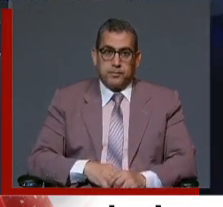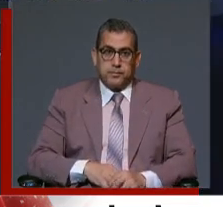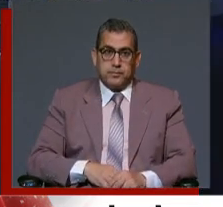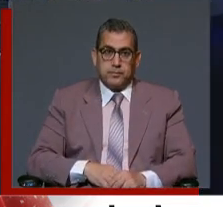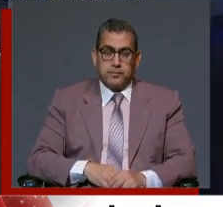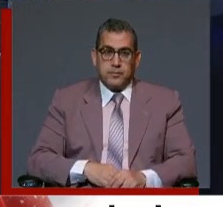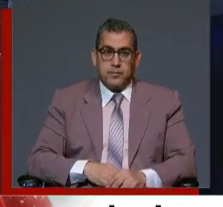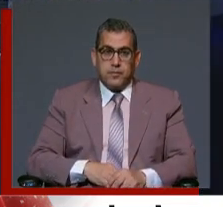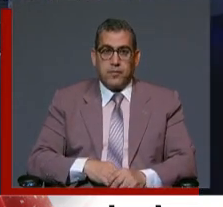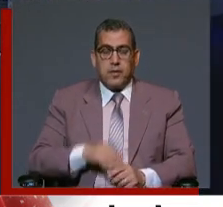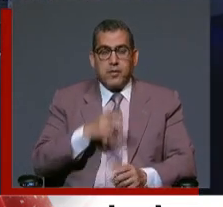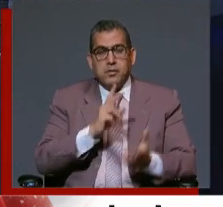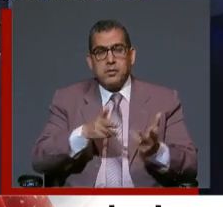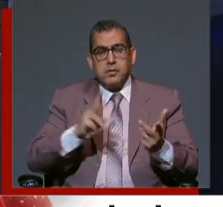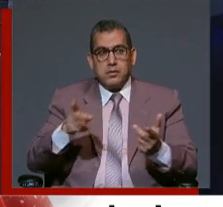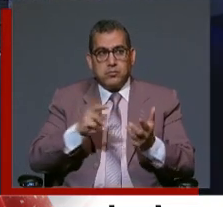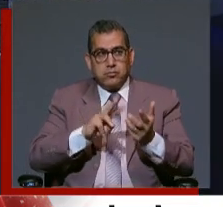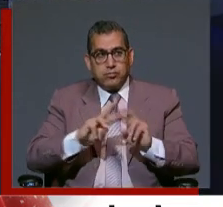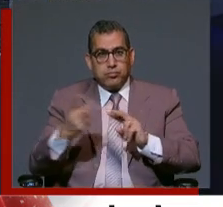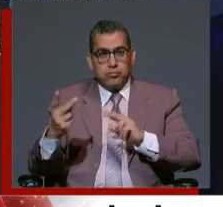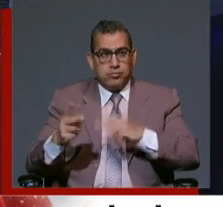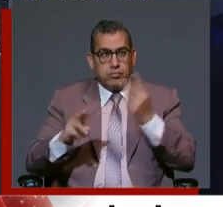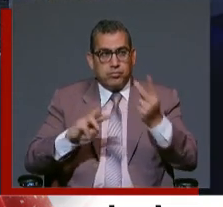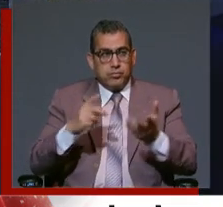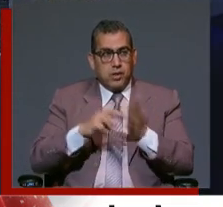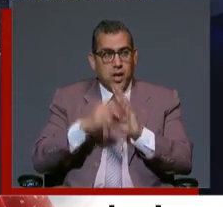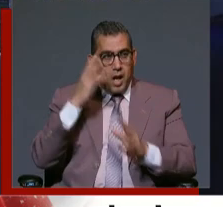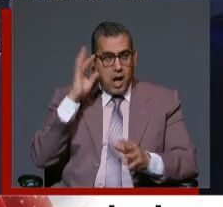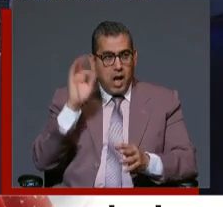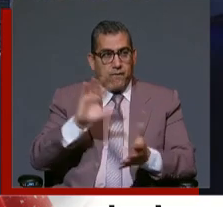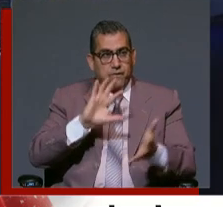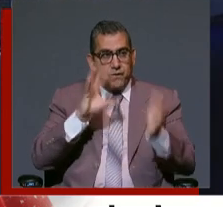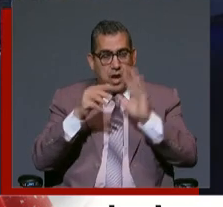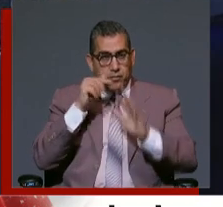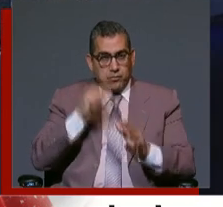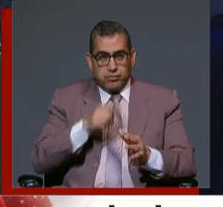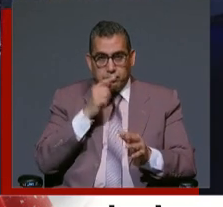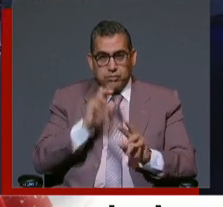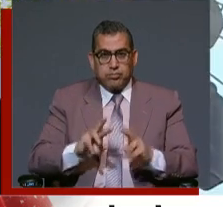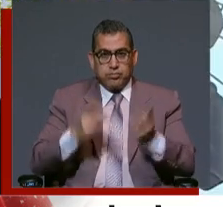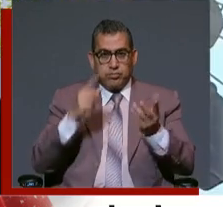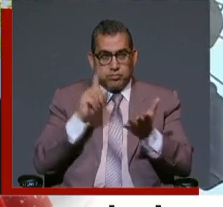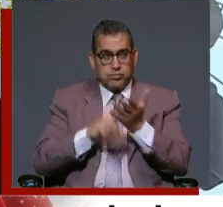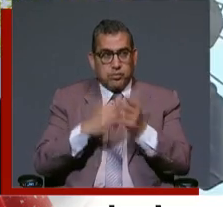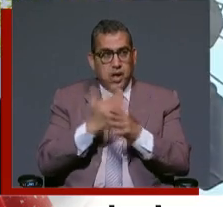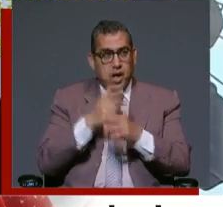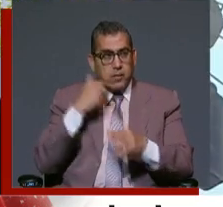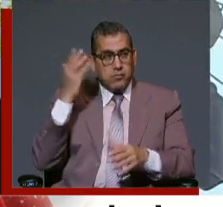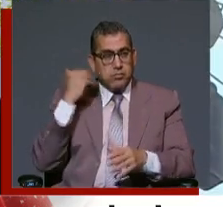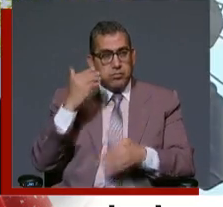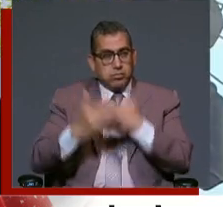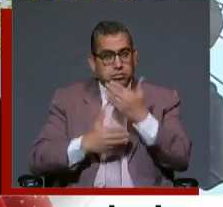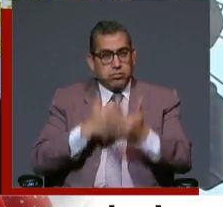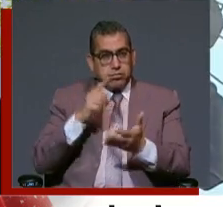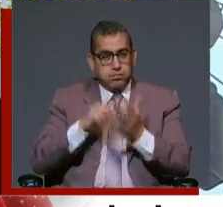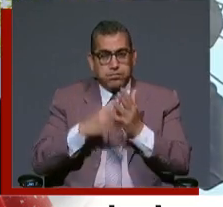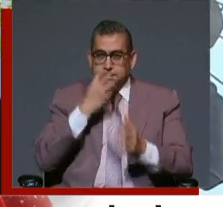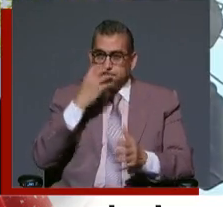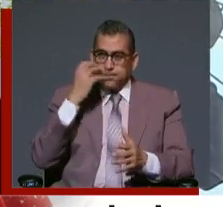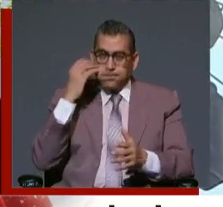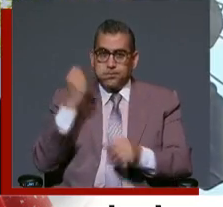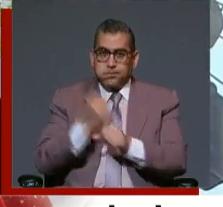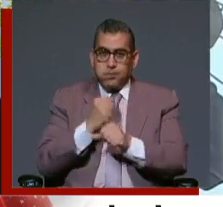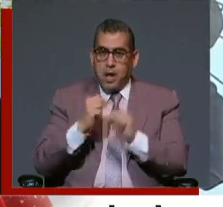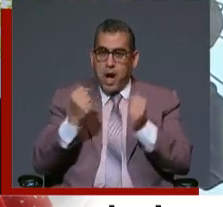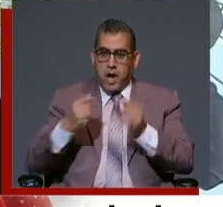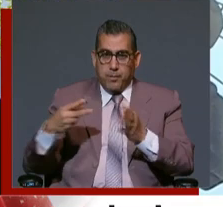مع مختلف التحولات التي يعرفها العالم وتحولنا نحو استعمال مكثف للسيارات